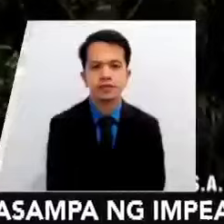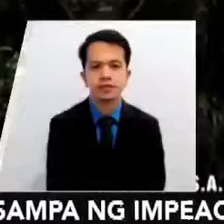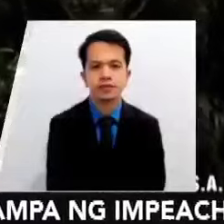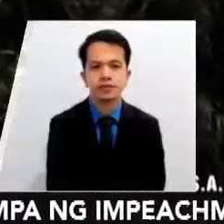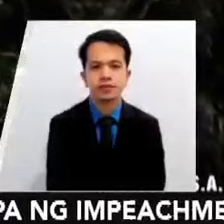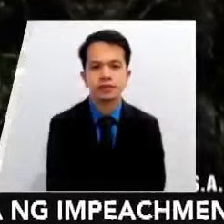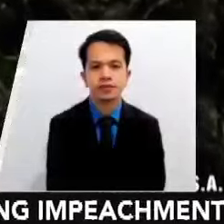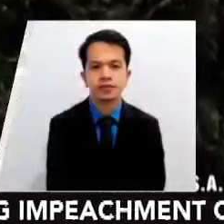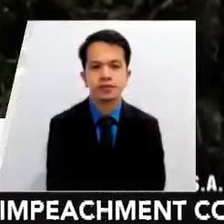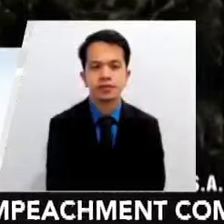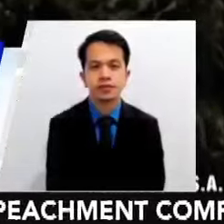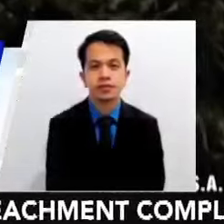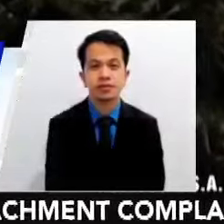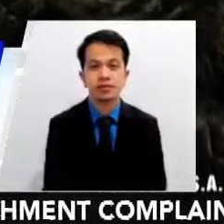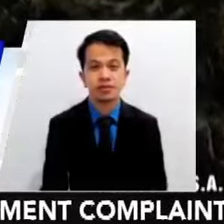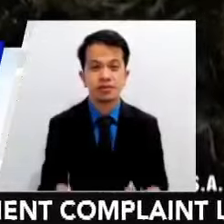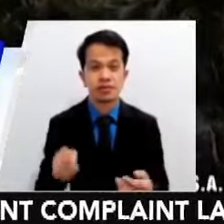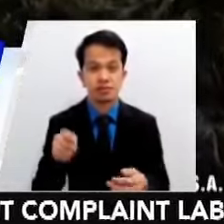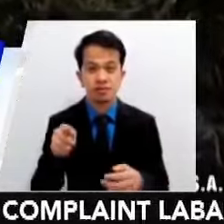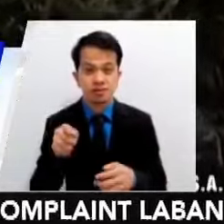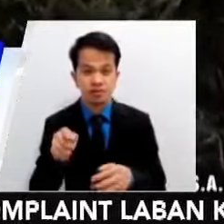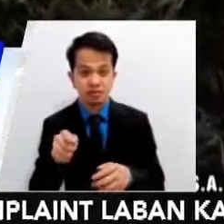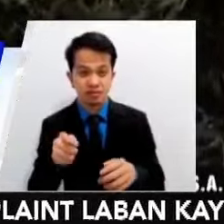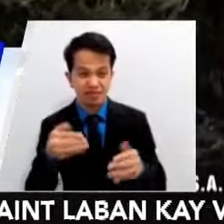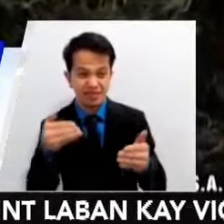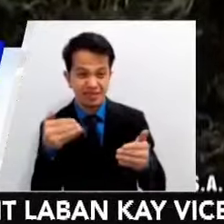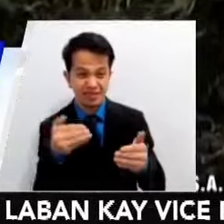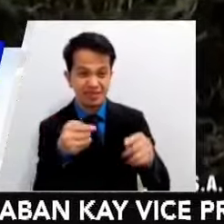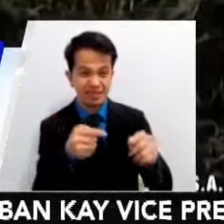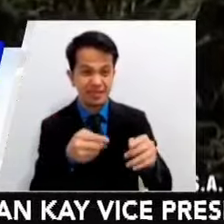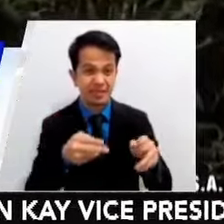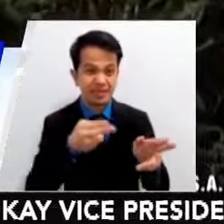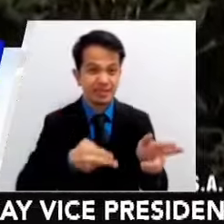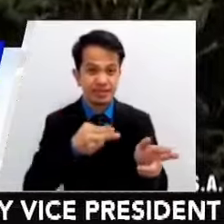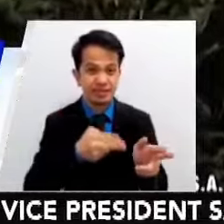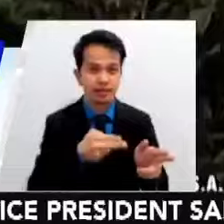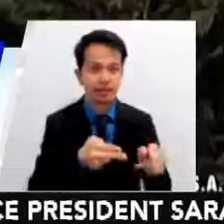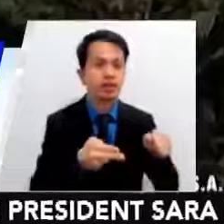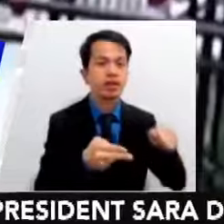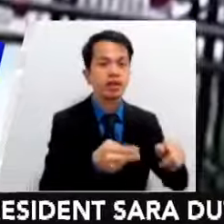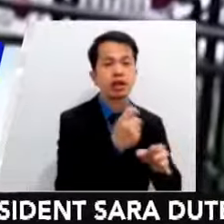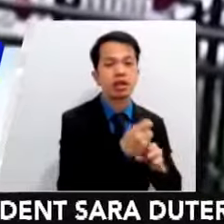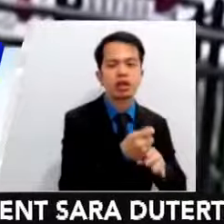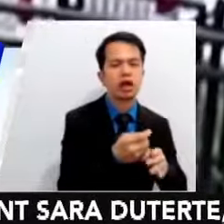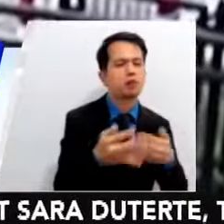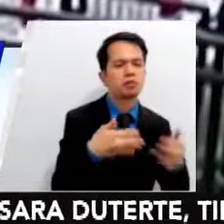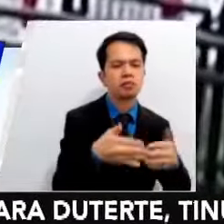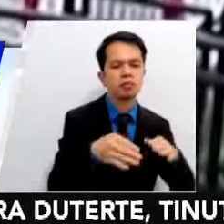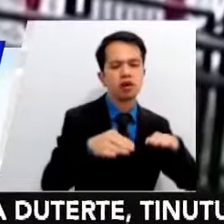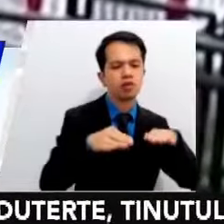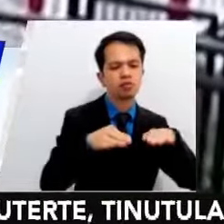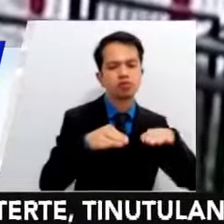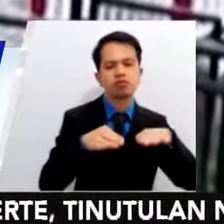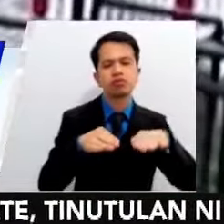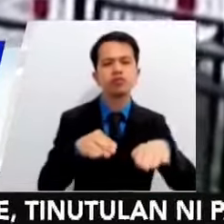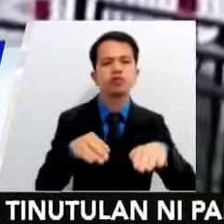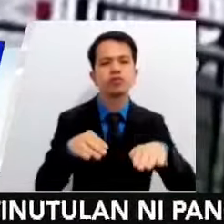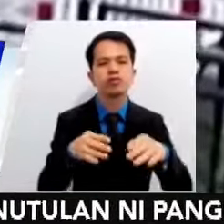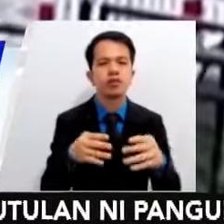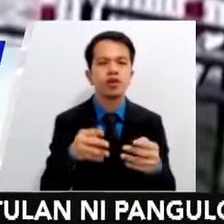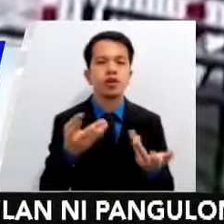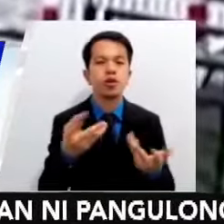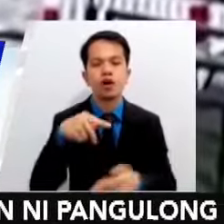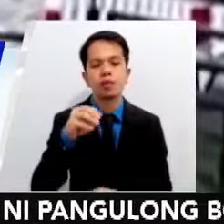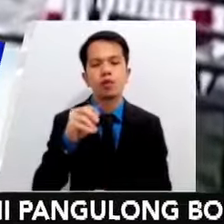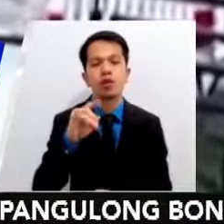Imbis na huminto dahil sa parating na tren, tumawid pa at nanira ng harang sarili sang truck na ito sa Poland. Huminto ito sa